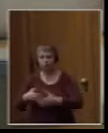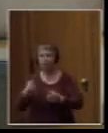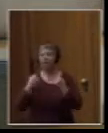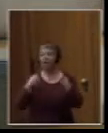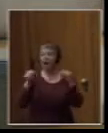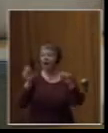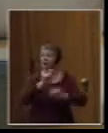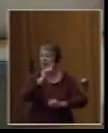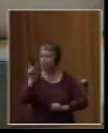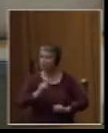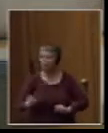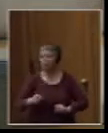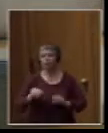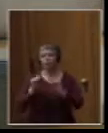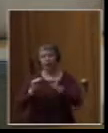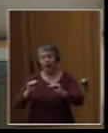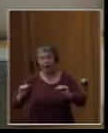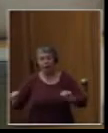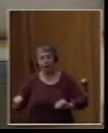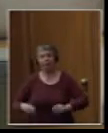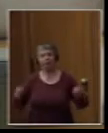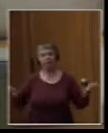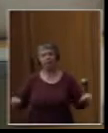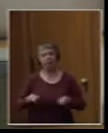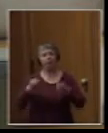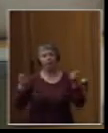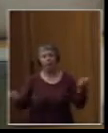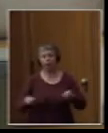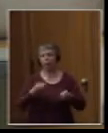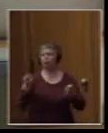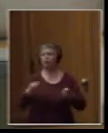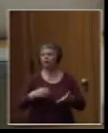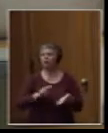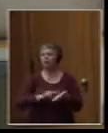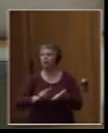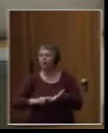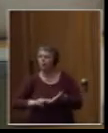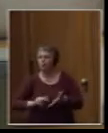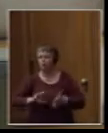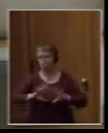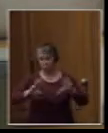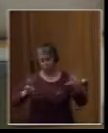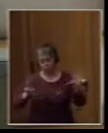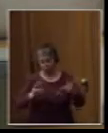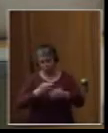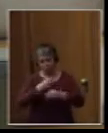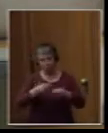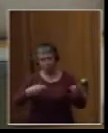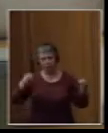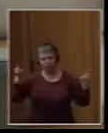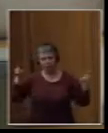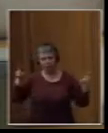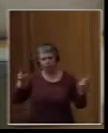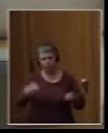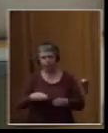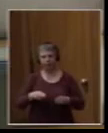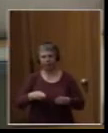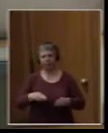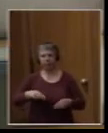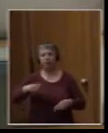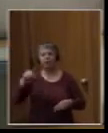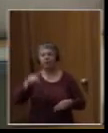στην απασχόληση, στην πρωτοβάθμια περίθαλψη, θέτοντας έτσι τεράστια εμπόδια στη διαδικασία της